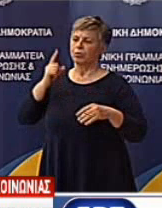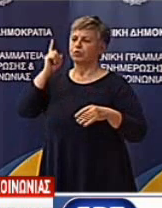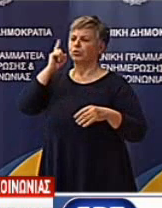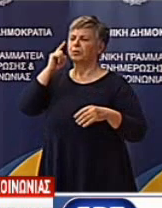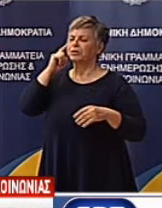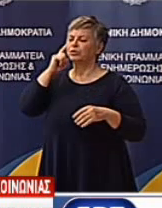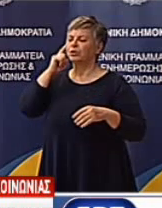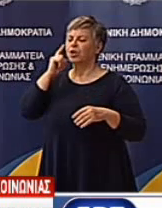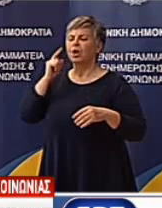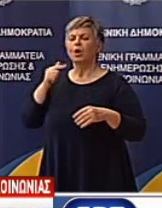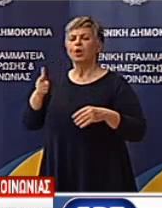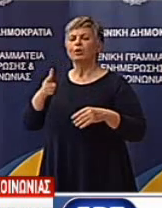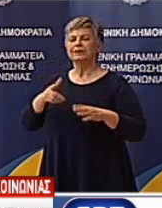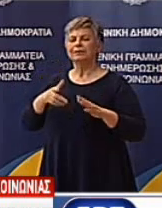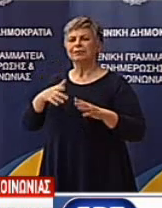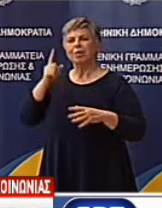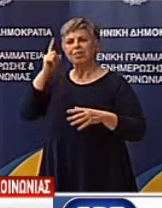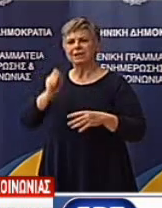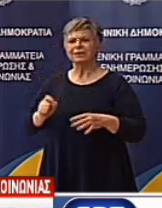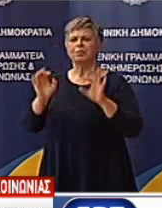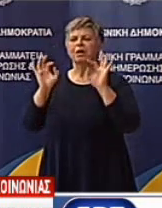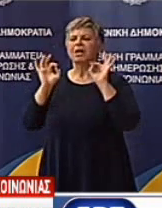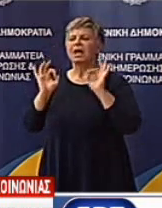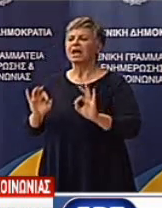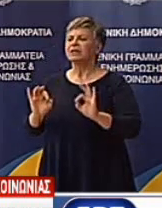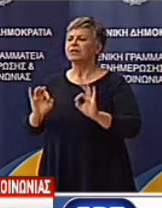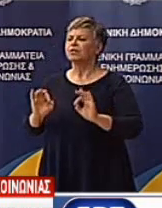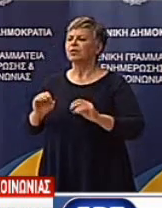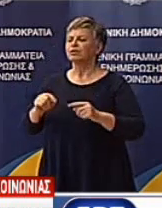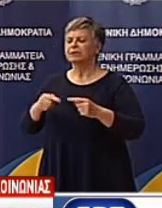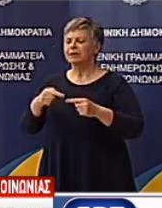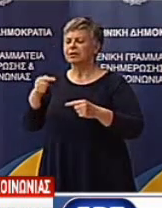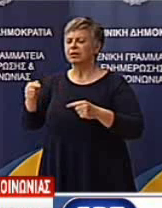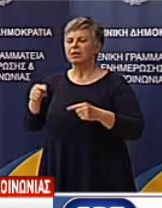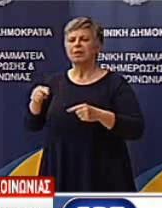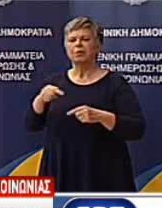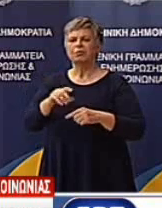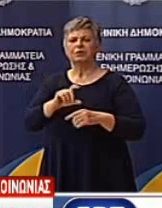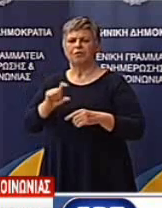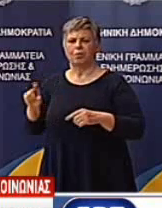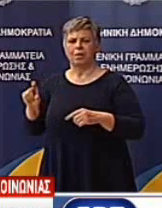αποτυπωθεί ίσως όταν θα τελειώσει αυτός ο πρώτος κύκλος, εκτιμώ προς την Παρασκευή.